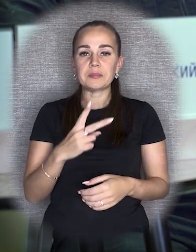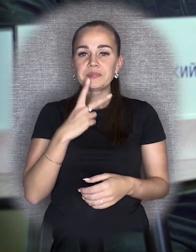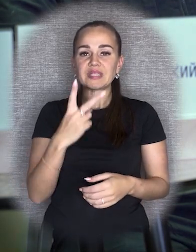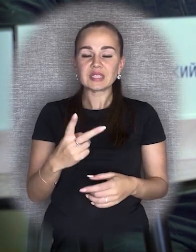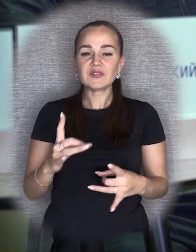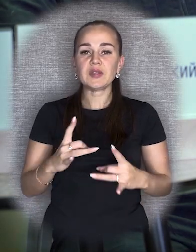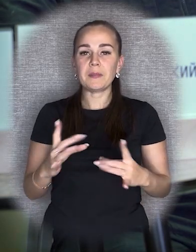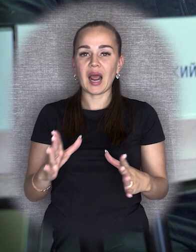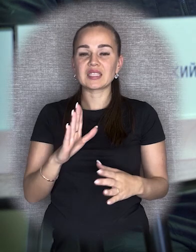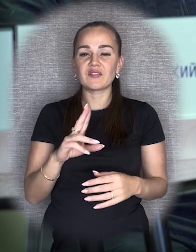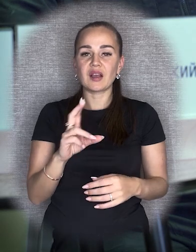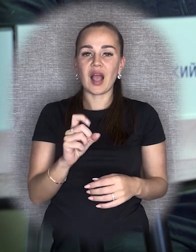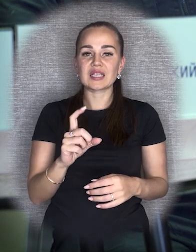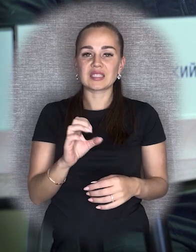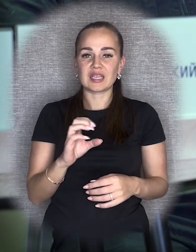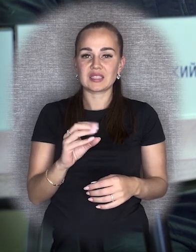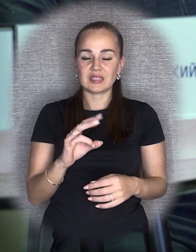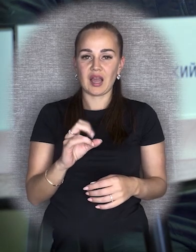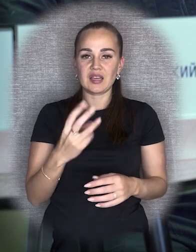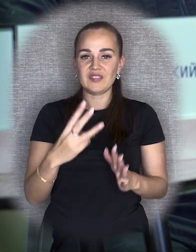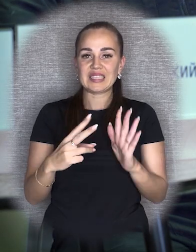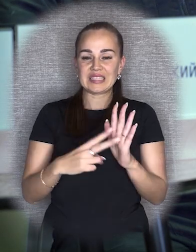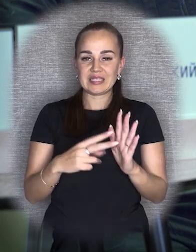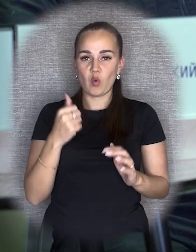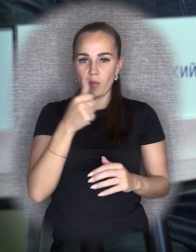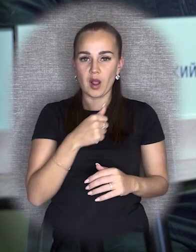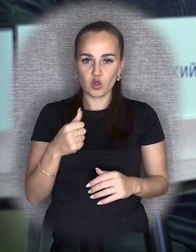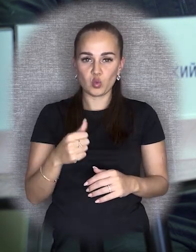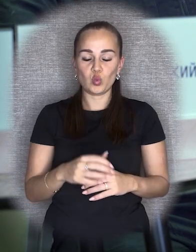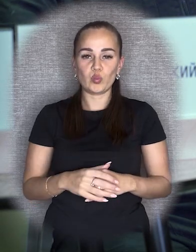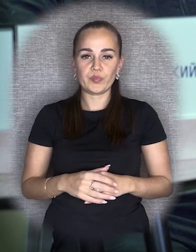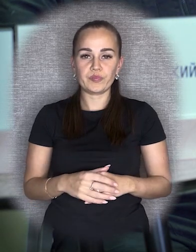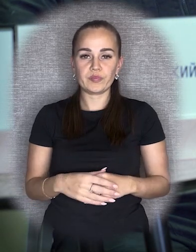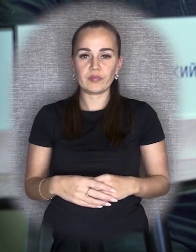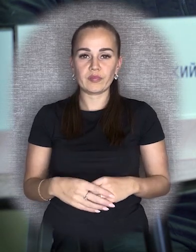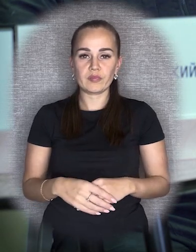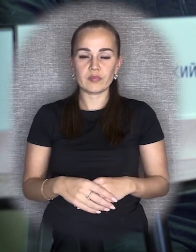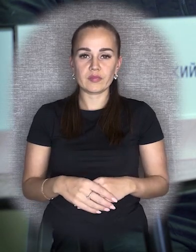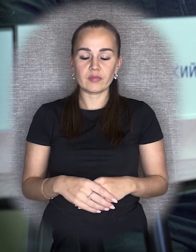в 1937 году, 12 декабря. И вот это вот